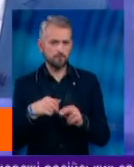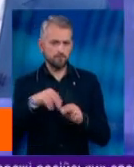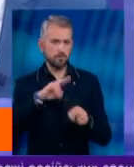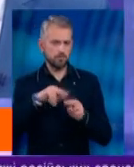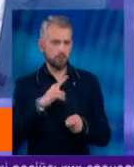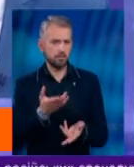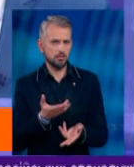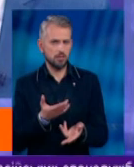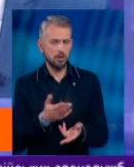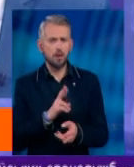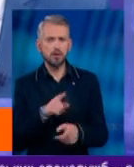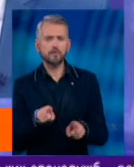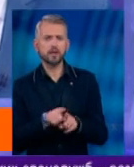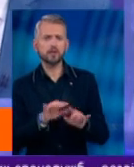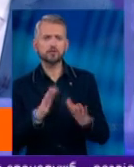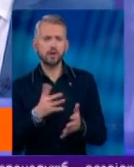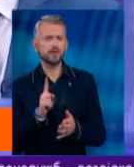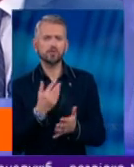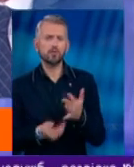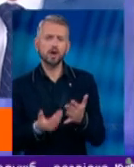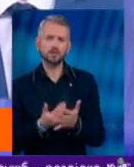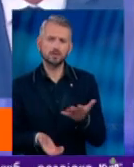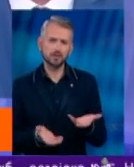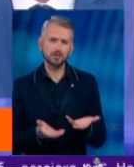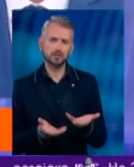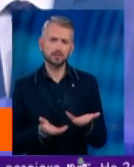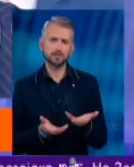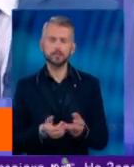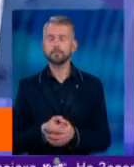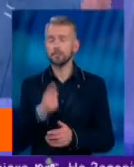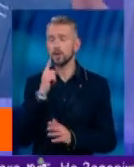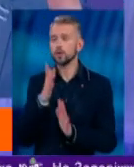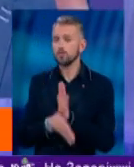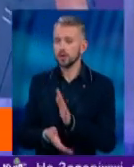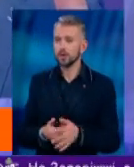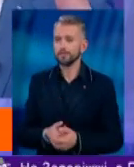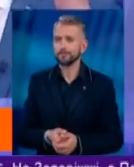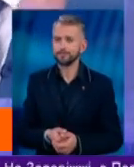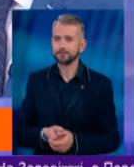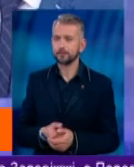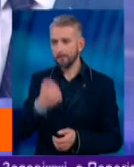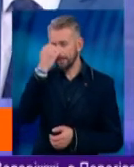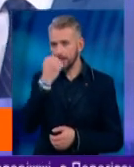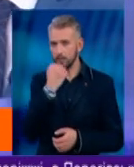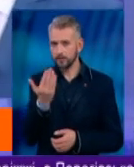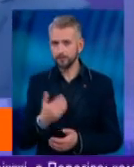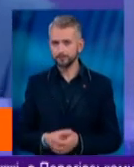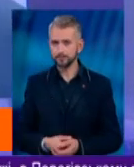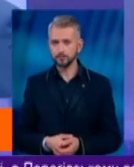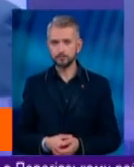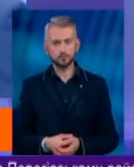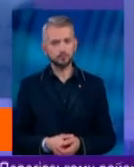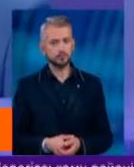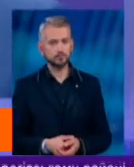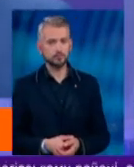такій ситуації, що ви продаєте? Ну, саме на... Зрозуміло. Зрозуміло. Дякую вам. Пане Андрію, будь ласка.